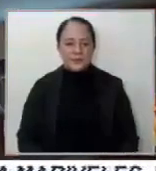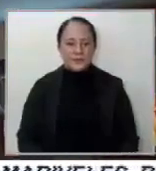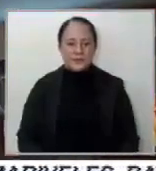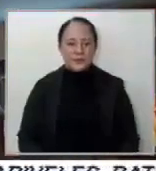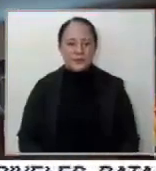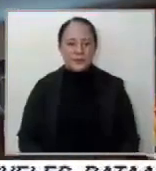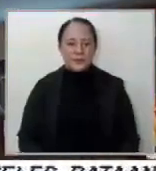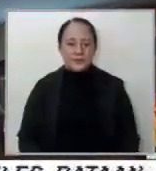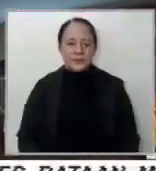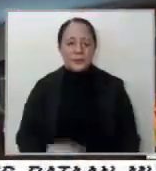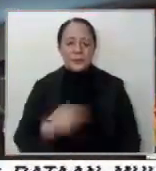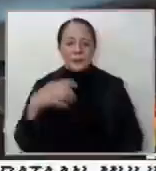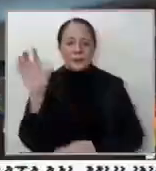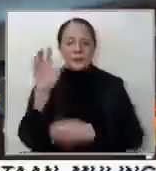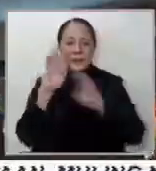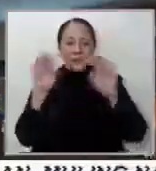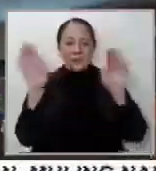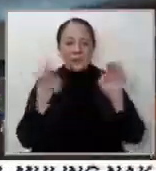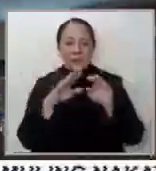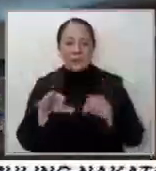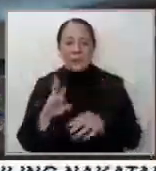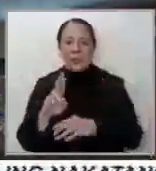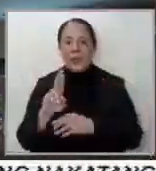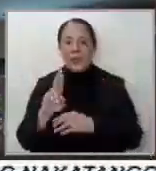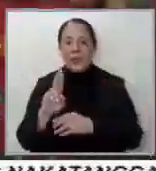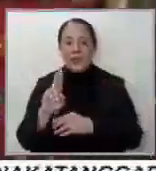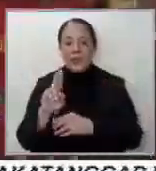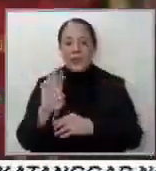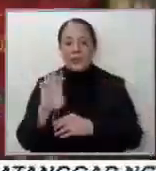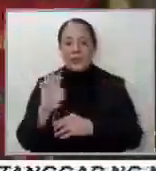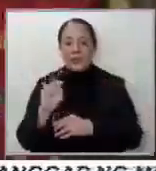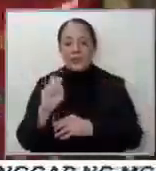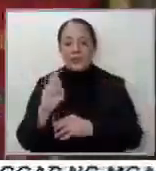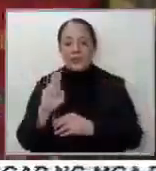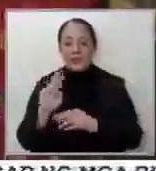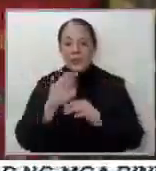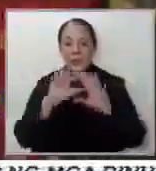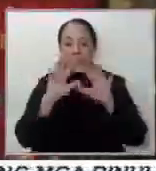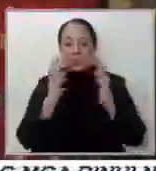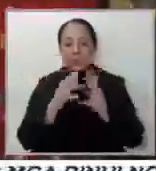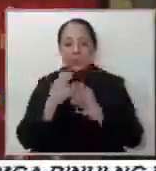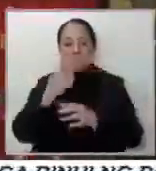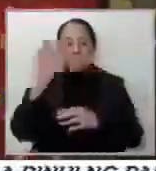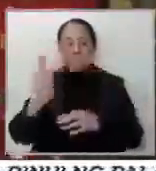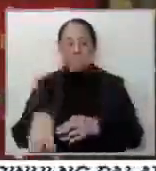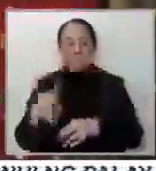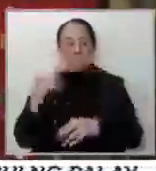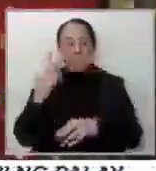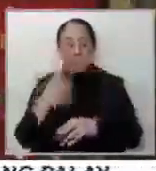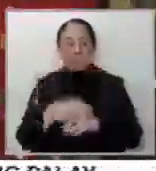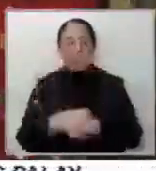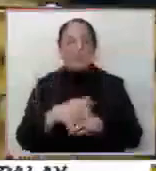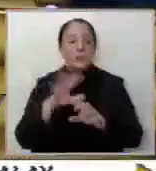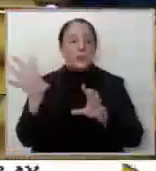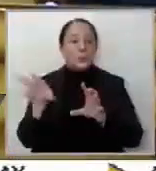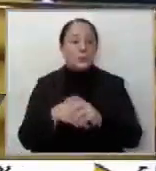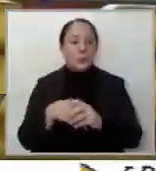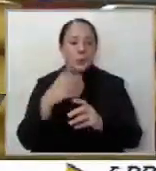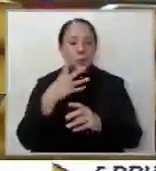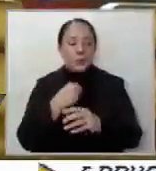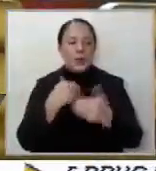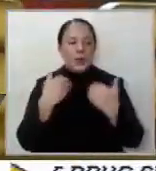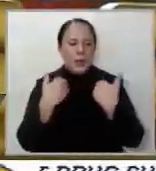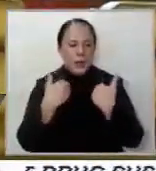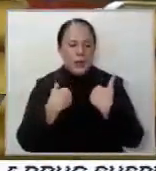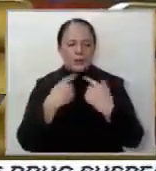Paskong Pasko na rin sa Resorts World Manila matapos na inilunsad ang Grand Fiesta Manila 2021. Kabilang dito ang pagkakaroon ng